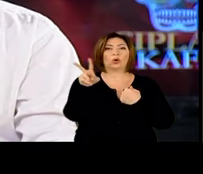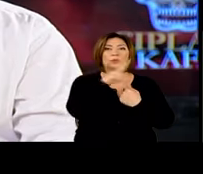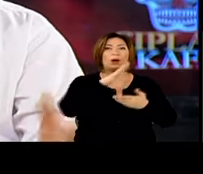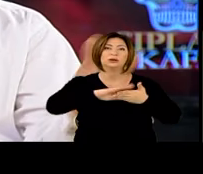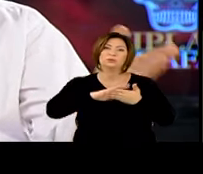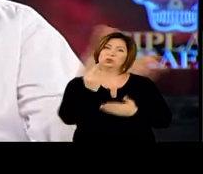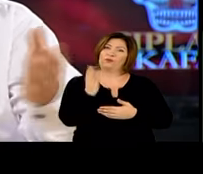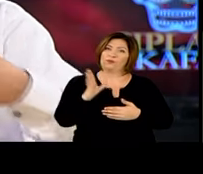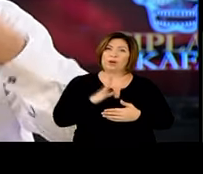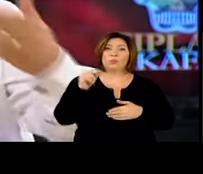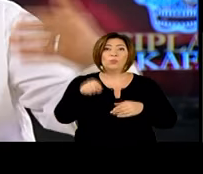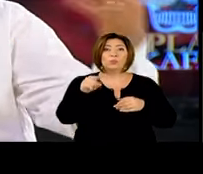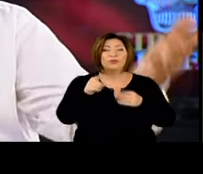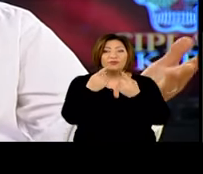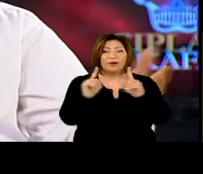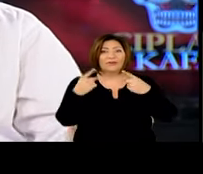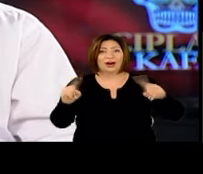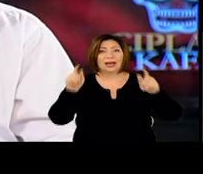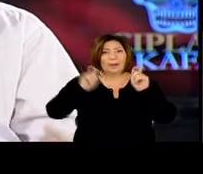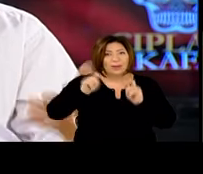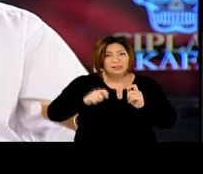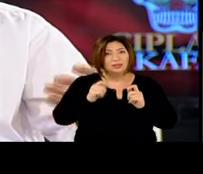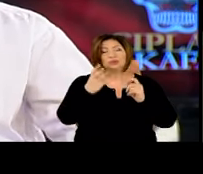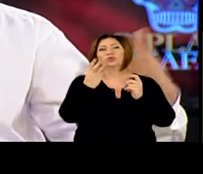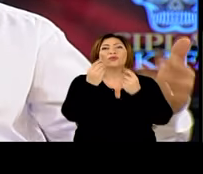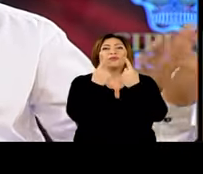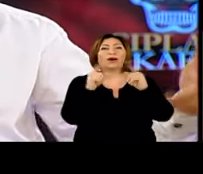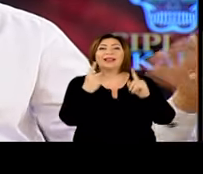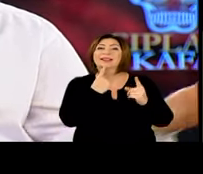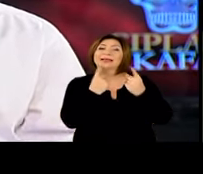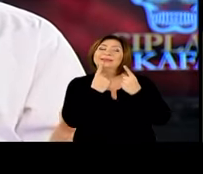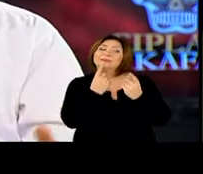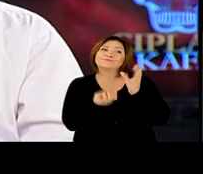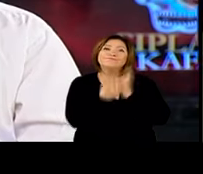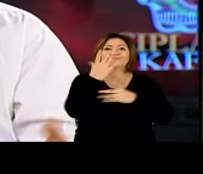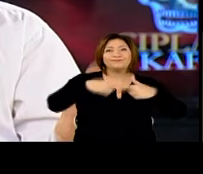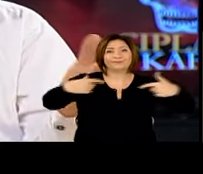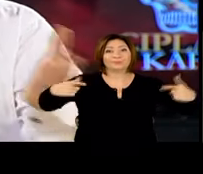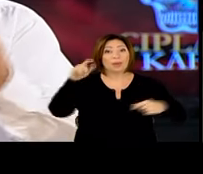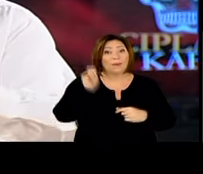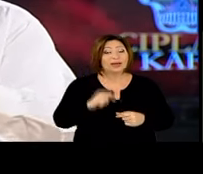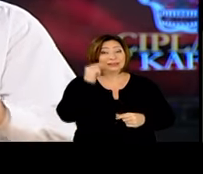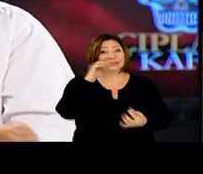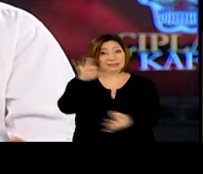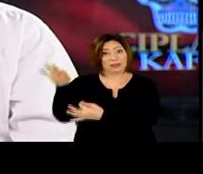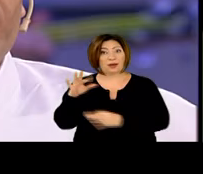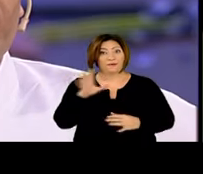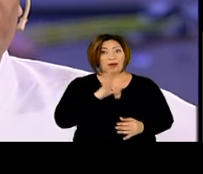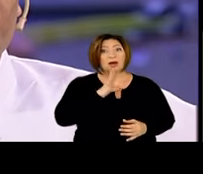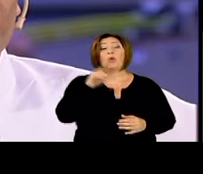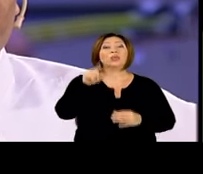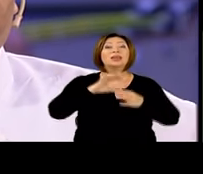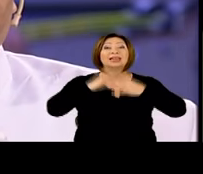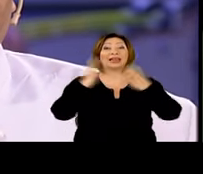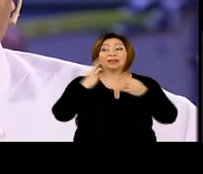var. Ve bu ürünleri farklı farklı işleyenler, çok daha farklı lezzetlerde sunabilen insanlar var. Bunların